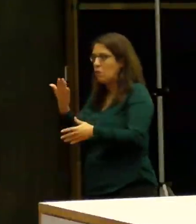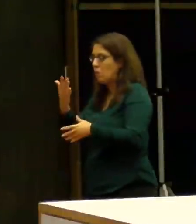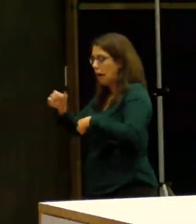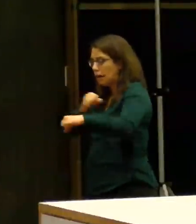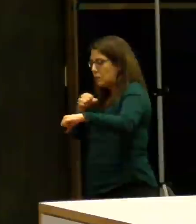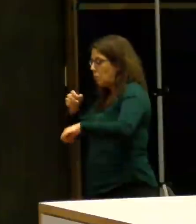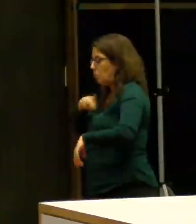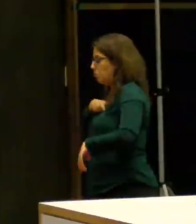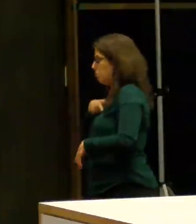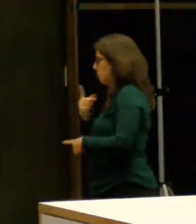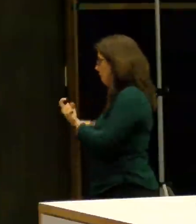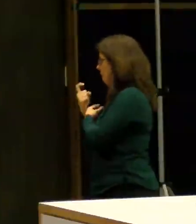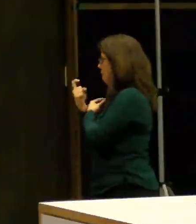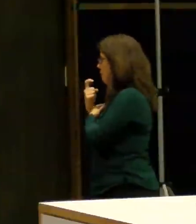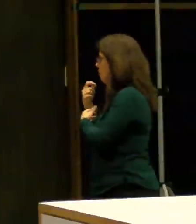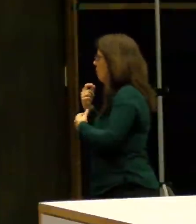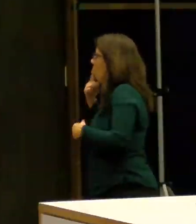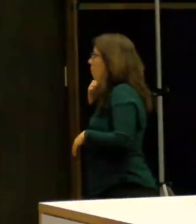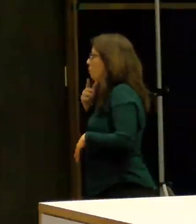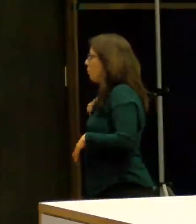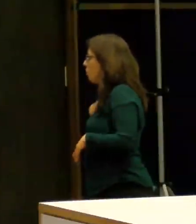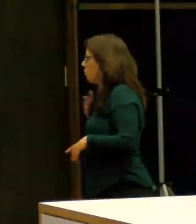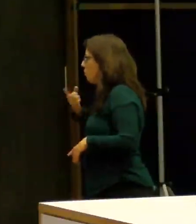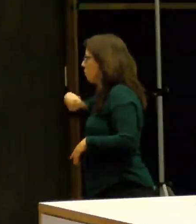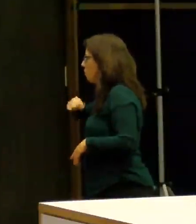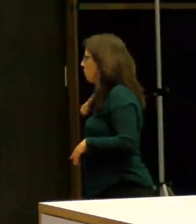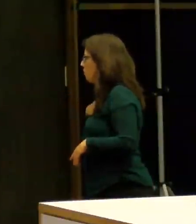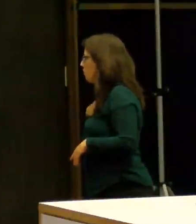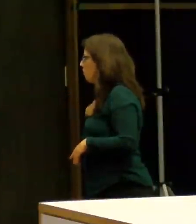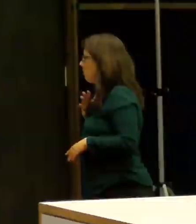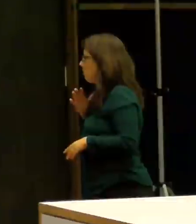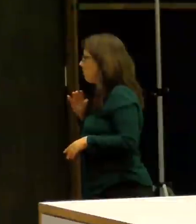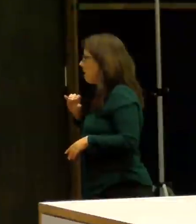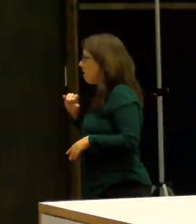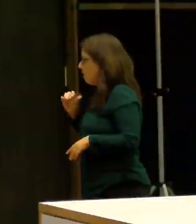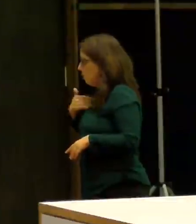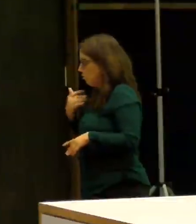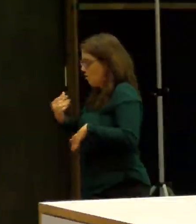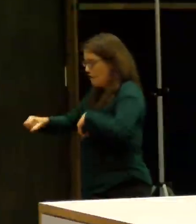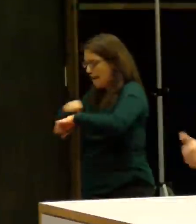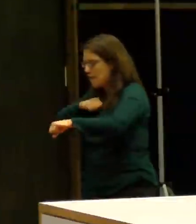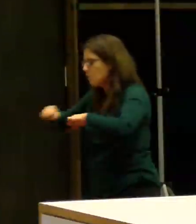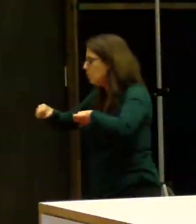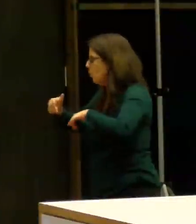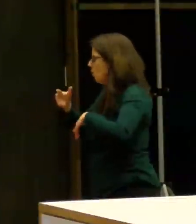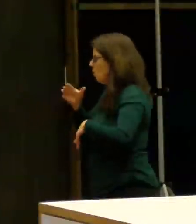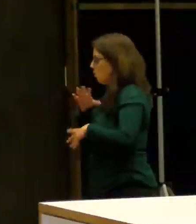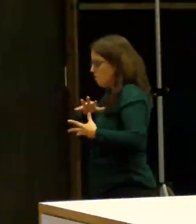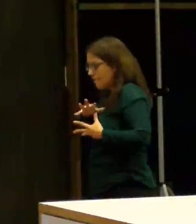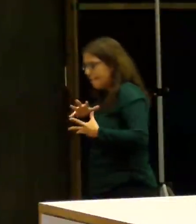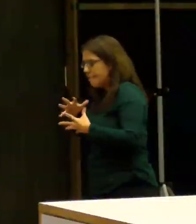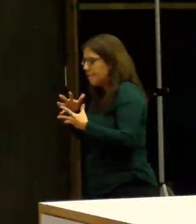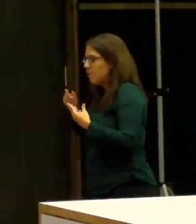faire. Pour nous, très sincèrement, chaque fois qu'on fait une action, chaque fois qu'on fait un pas